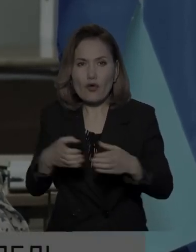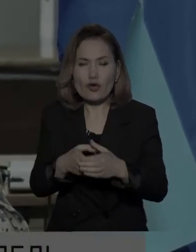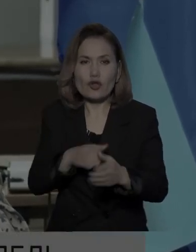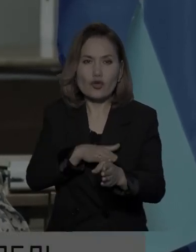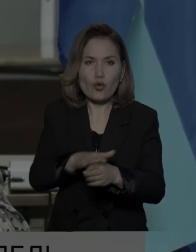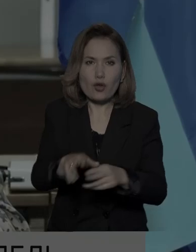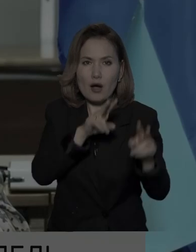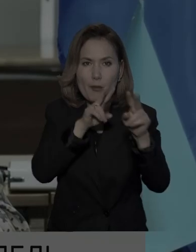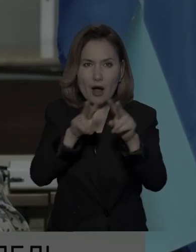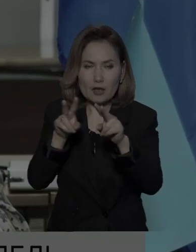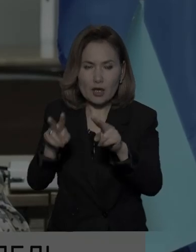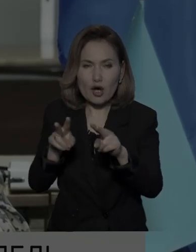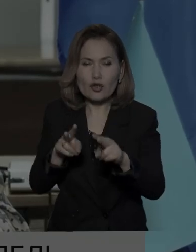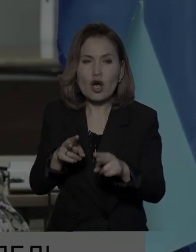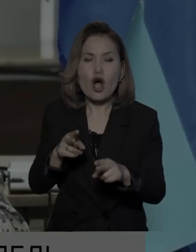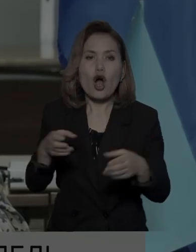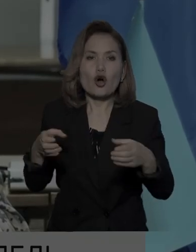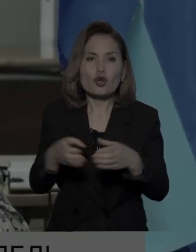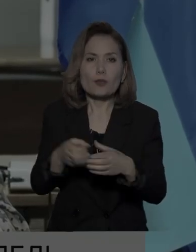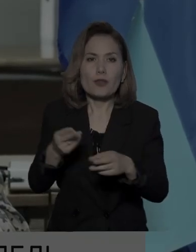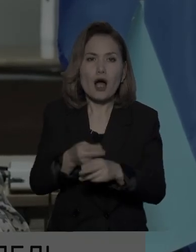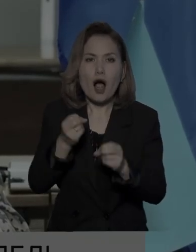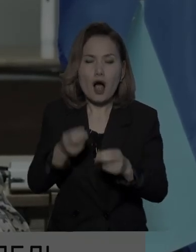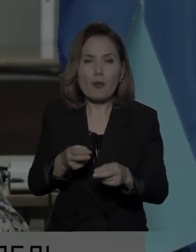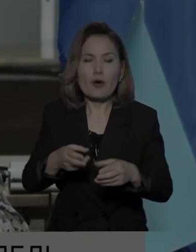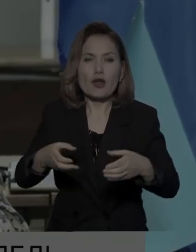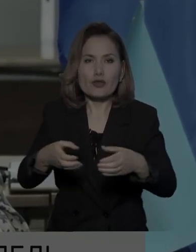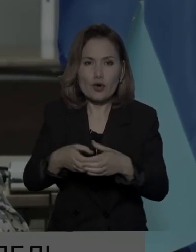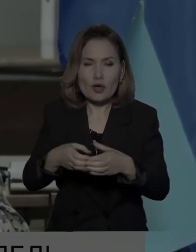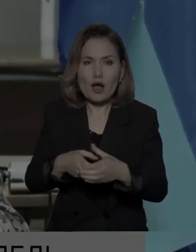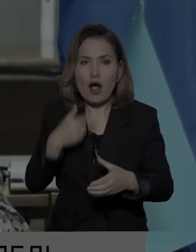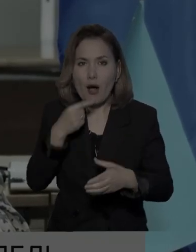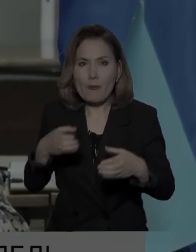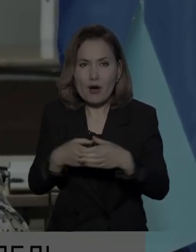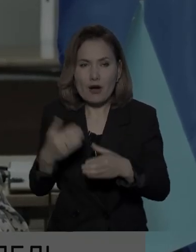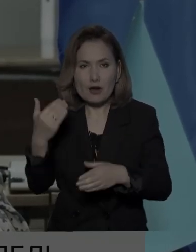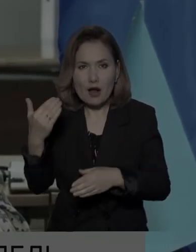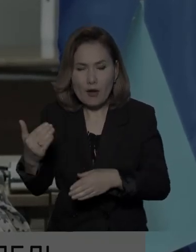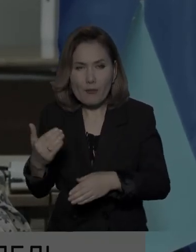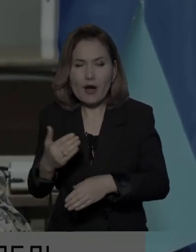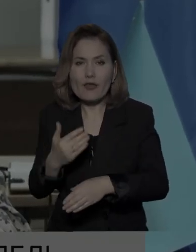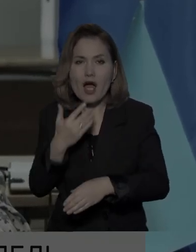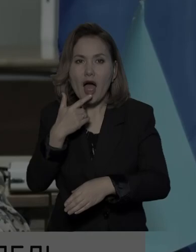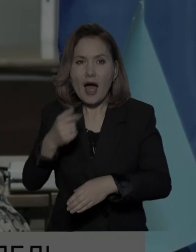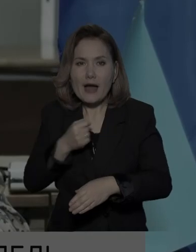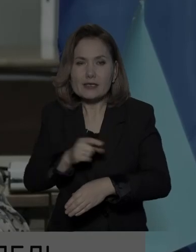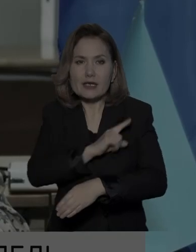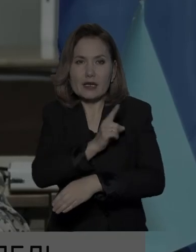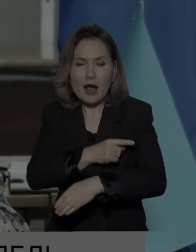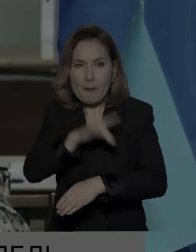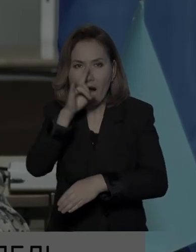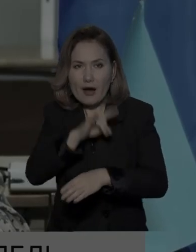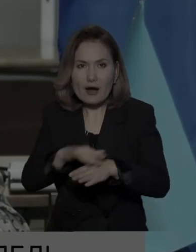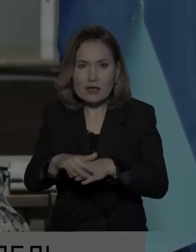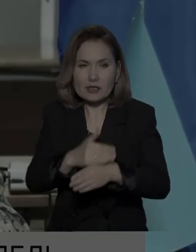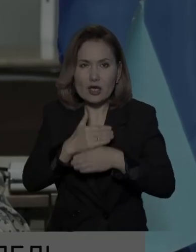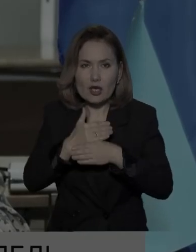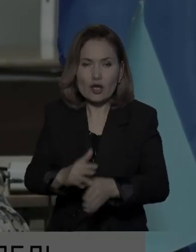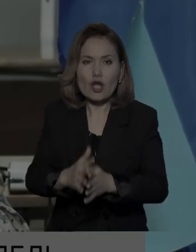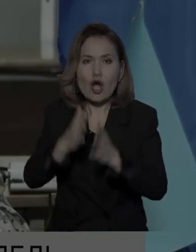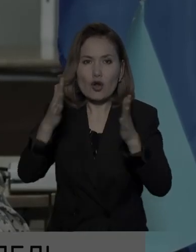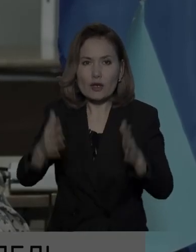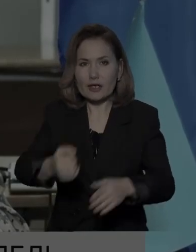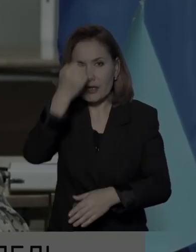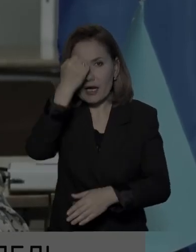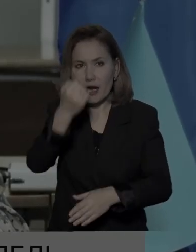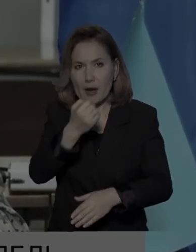бақылауында. Сондай-ақ, ұжымдық қауіпсіздік шарт ұйымының біріккен бітімгерлік әскери күштеріне Қазақстан халқына көрсеткен қолдауына алғыс